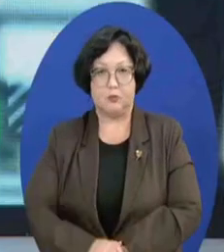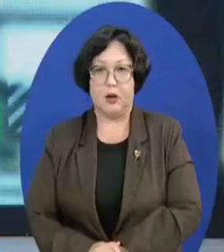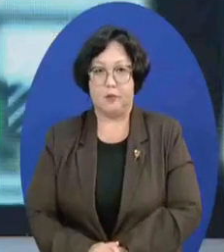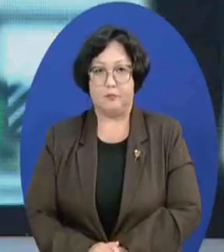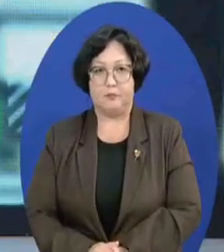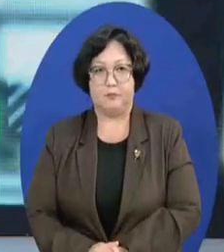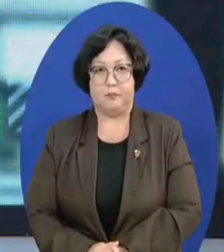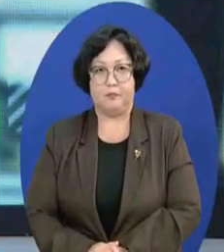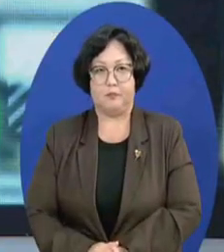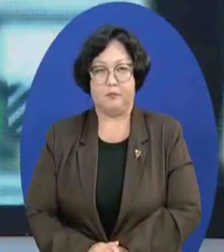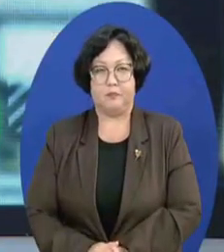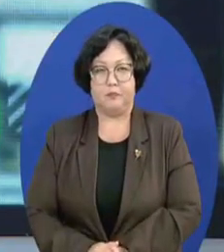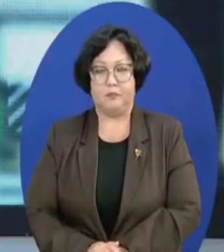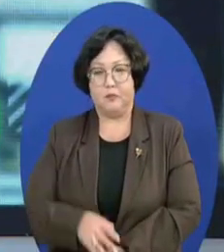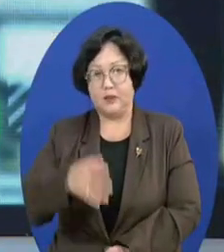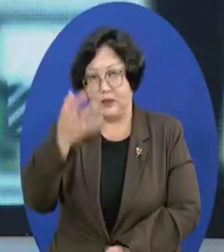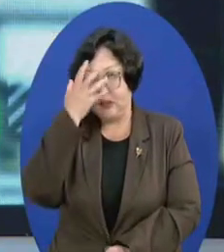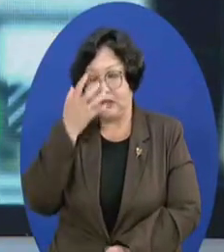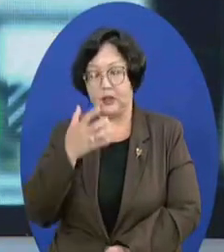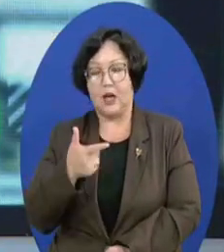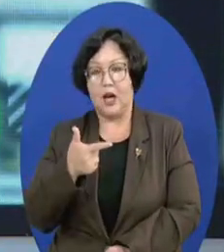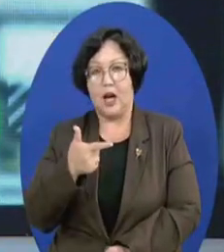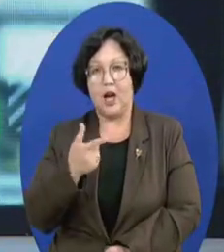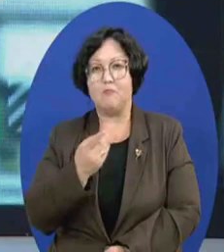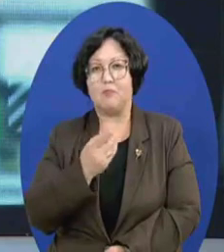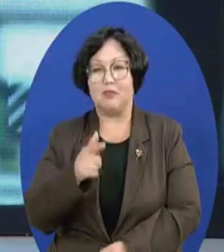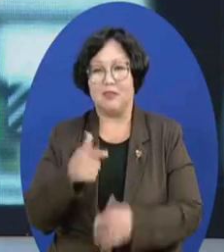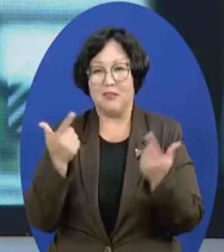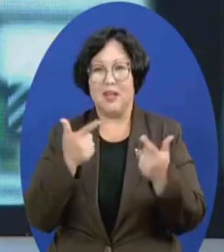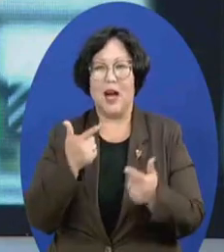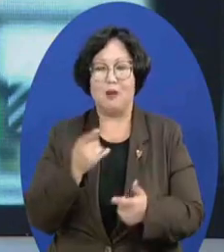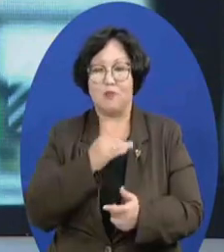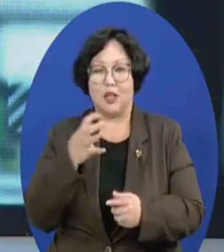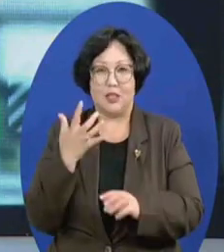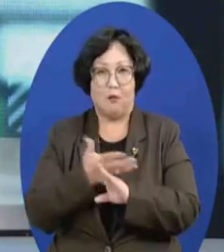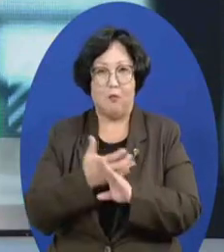За, Сингапур гамшигаас хамгаалах бүх нийтийн өндөржүүлсэн бэлэн байдлын дэглэм